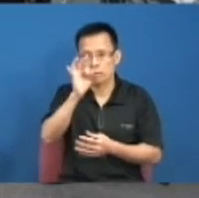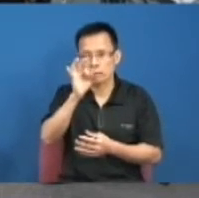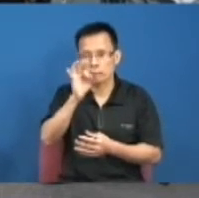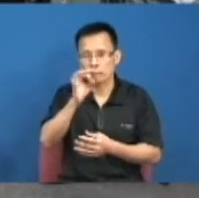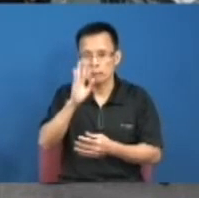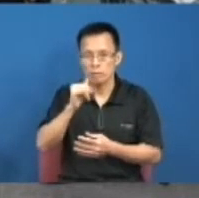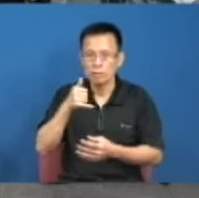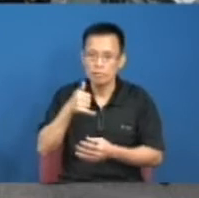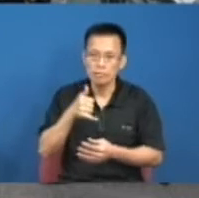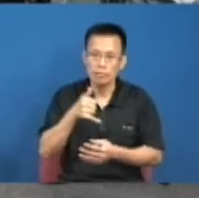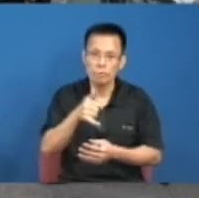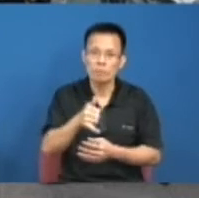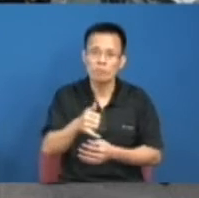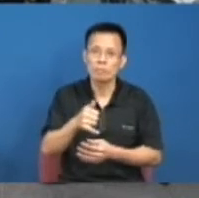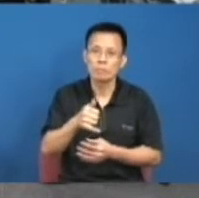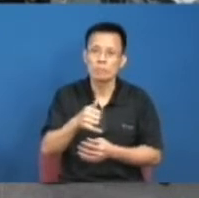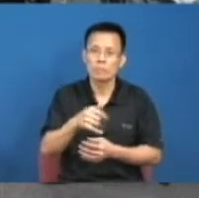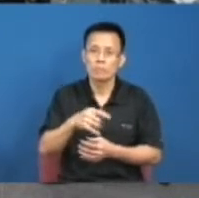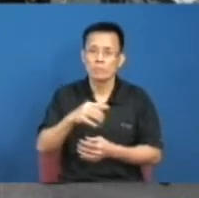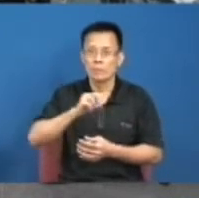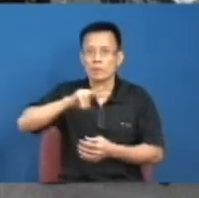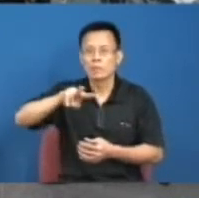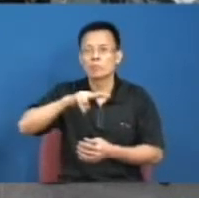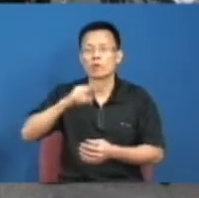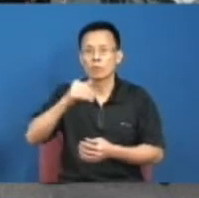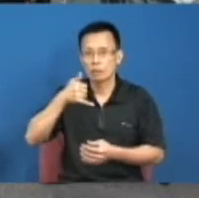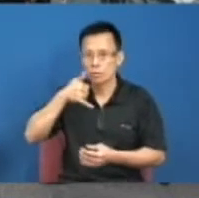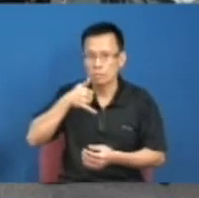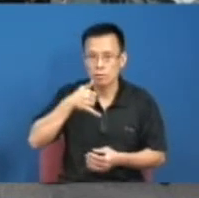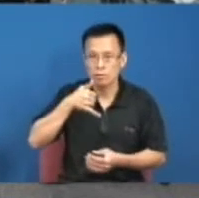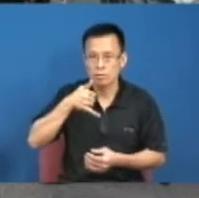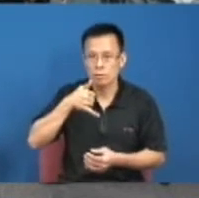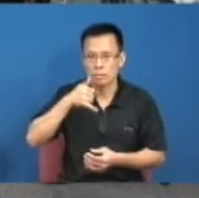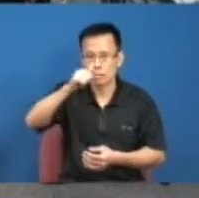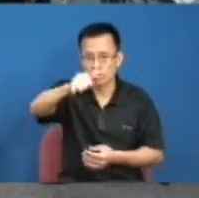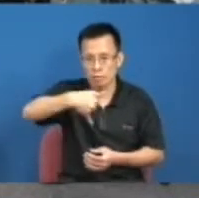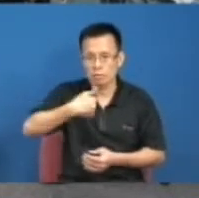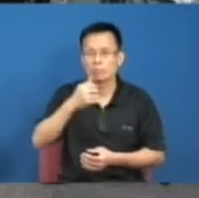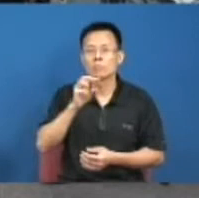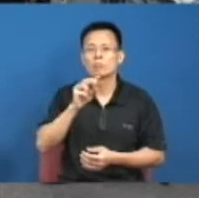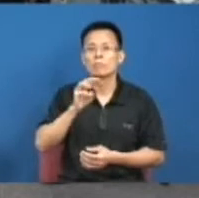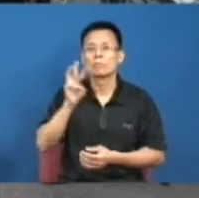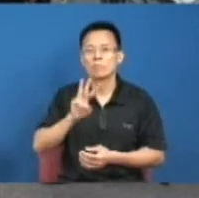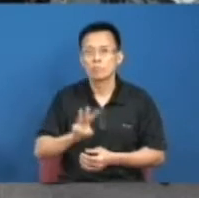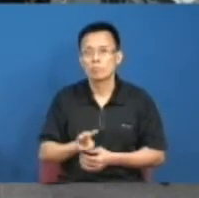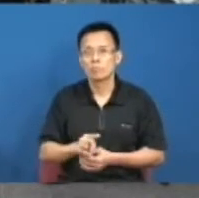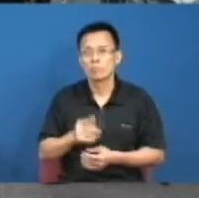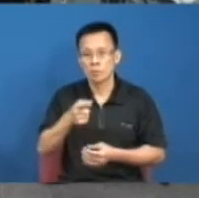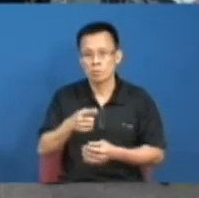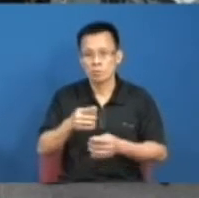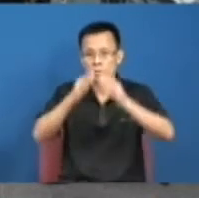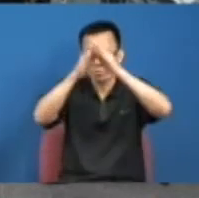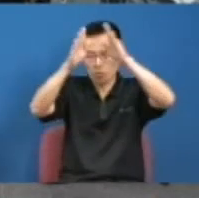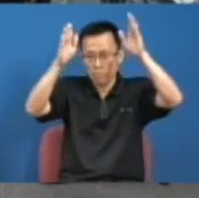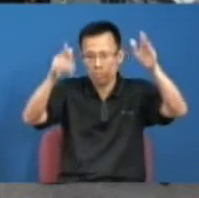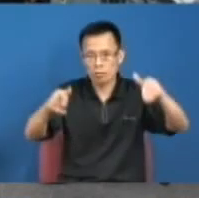得水呢也可以入得水也可以入得水當一入水的時候呢你的窗框有些